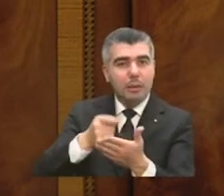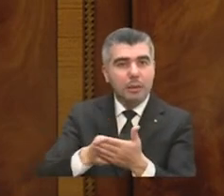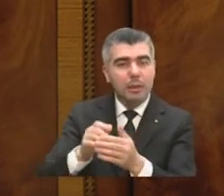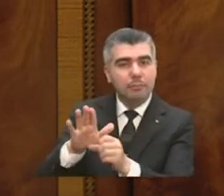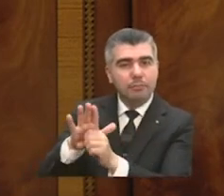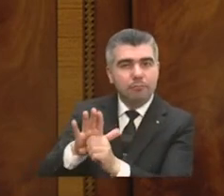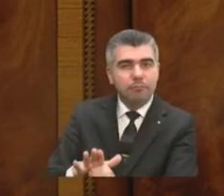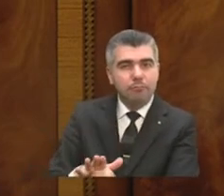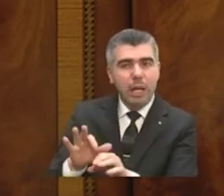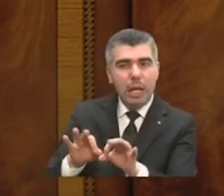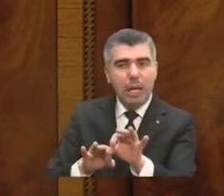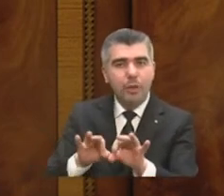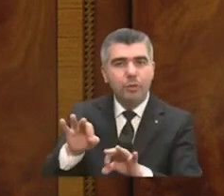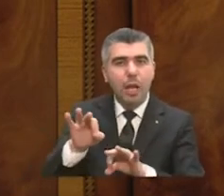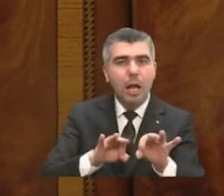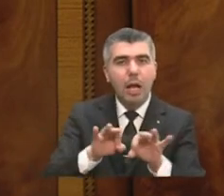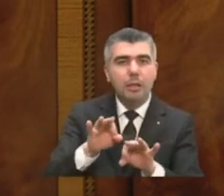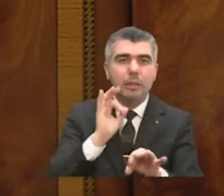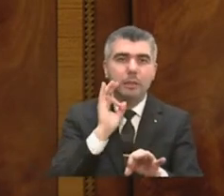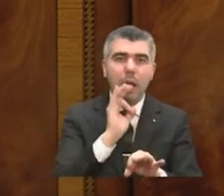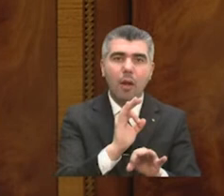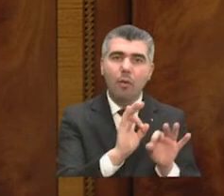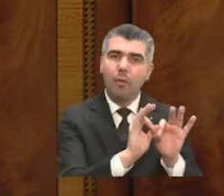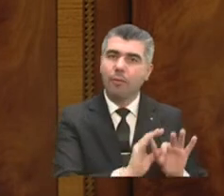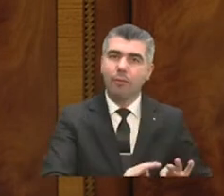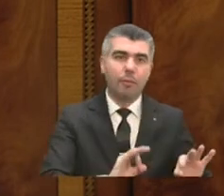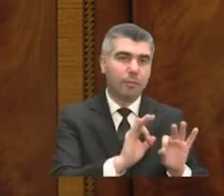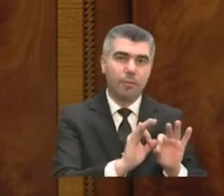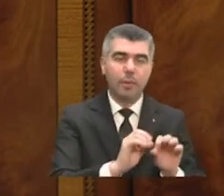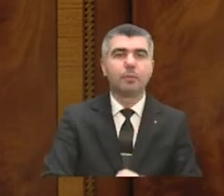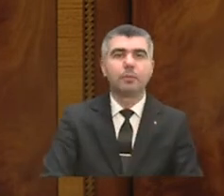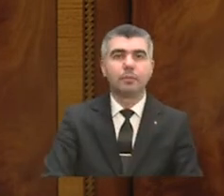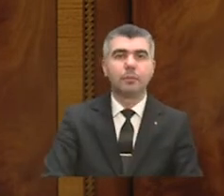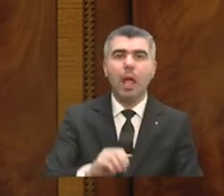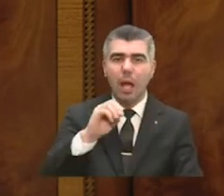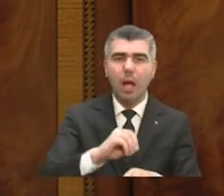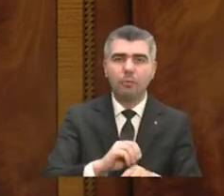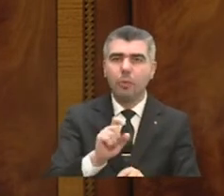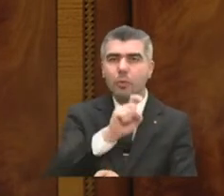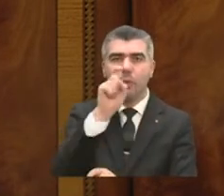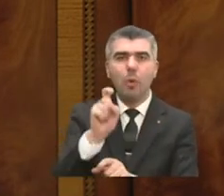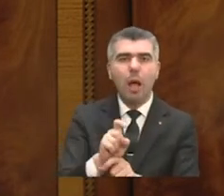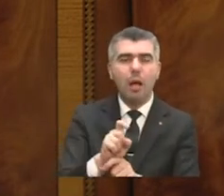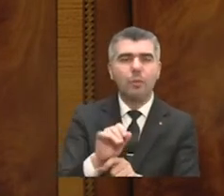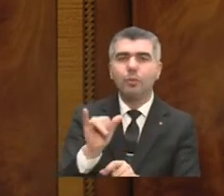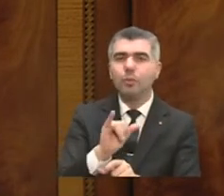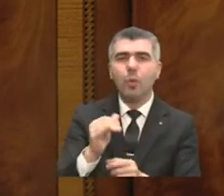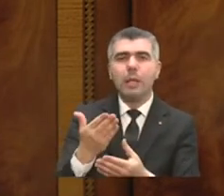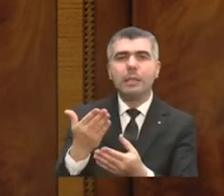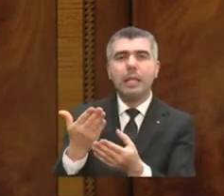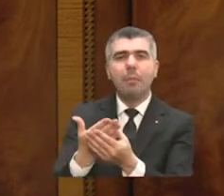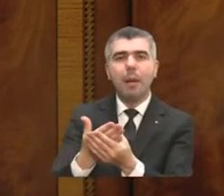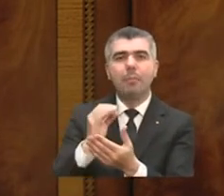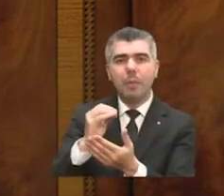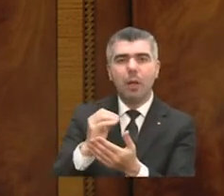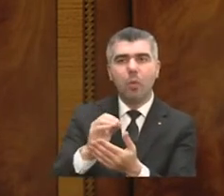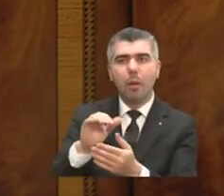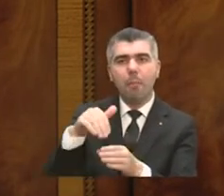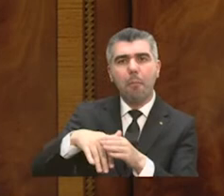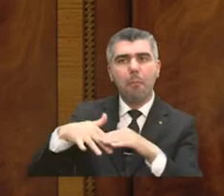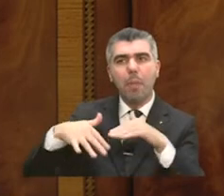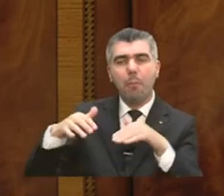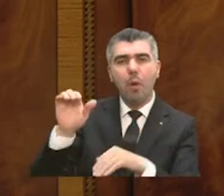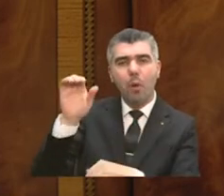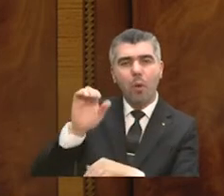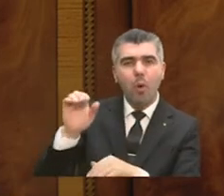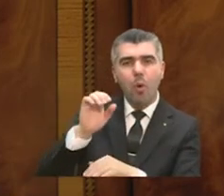un pays souverain en s'ingérant et en portant atteinte aux institutions. On se pose la question, quelles